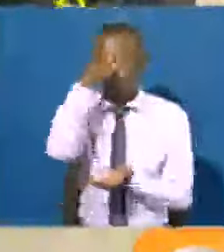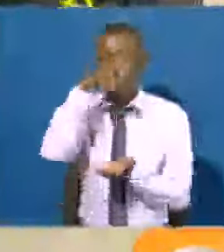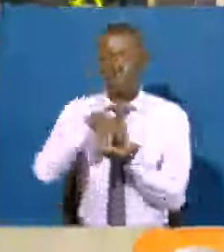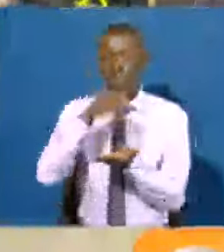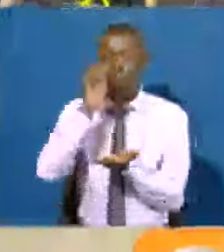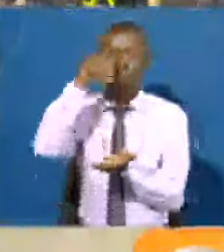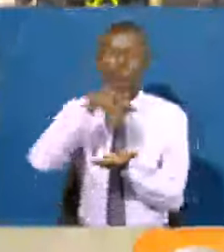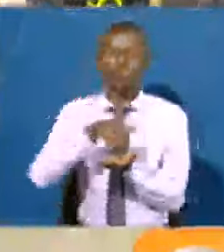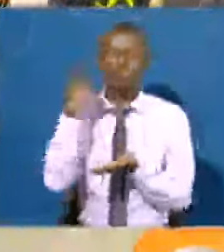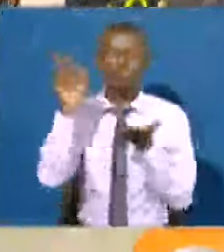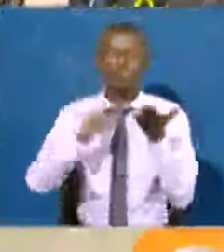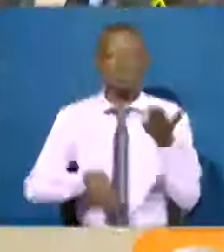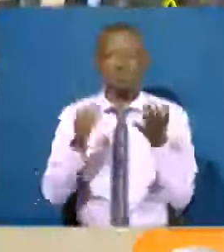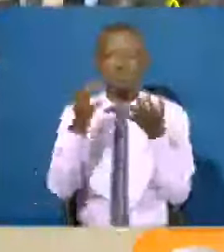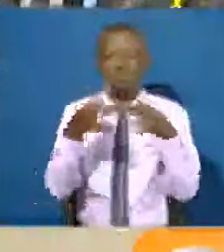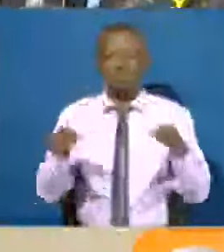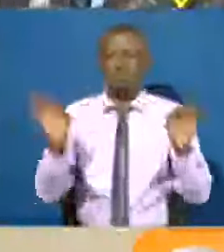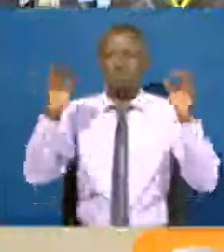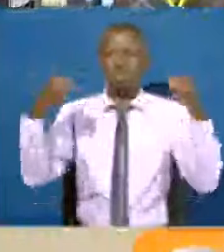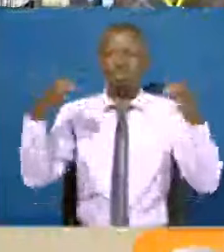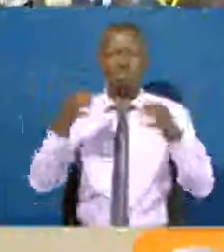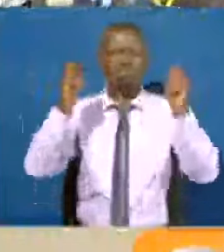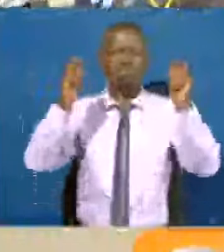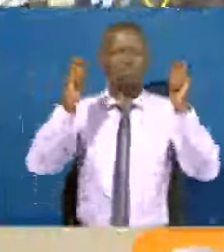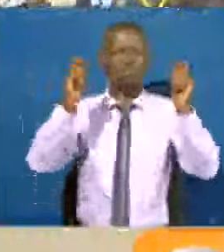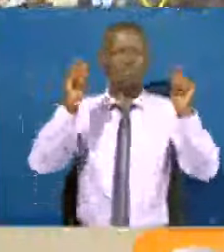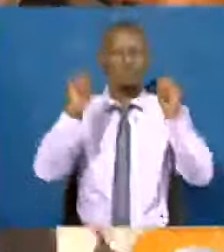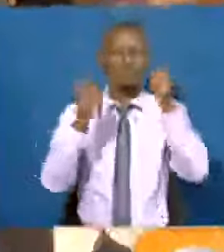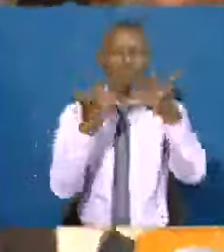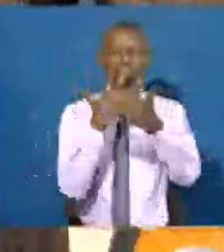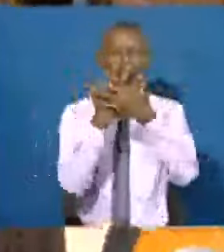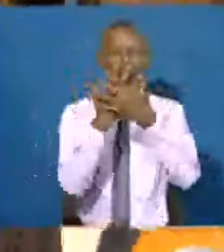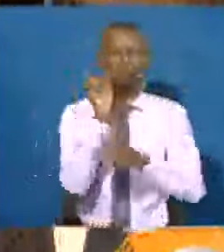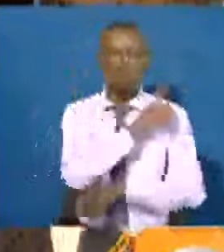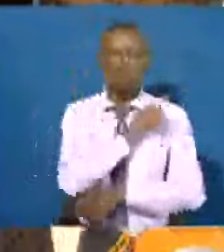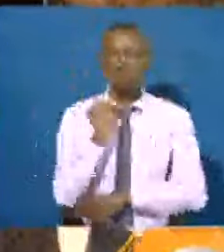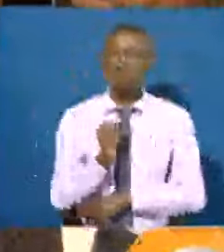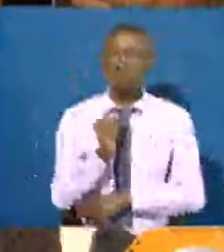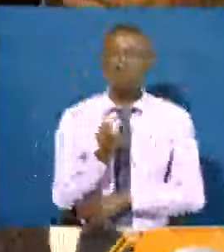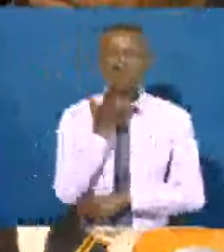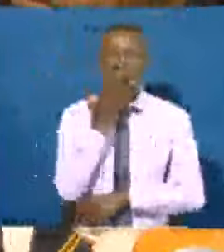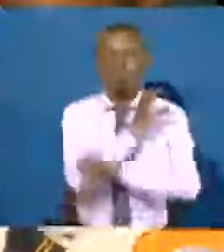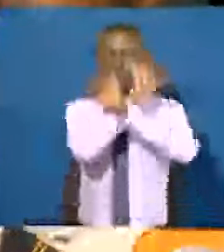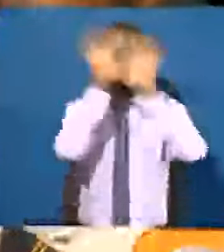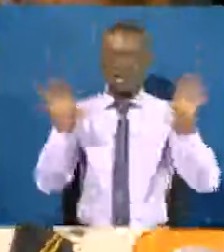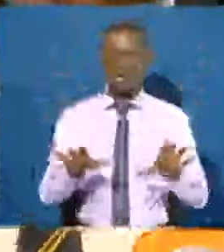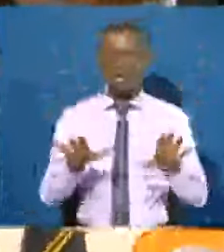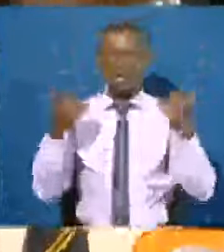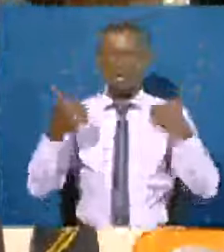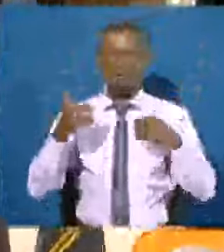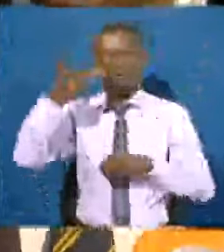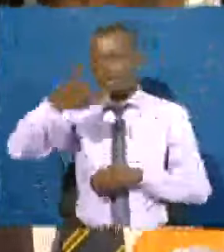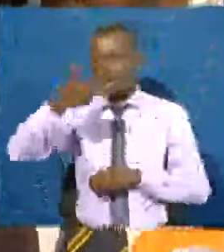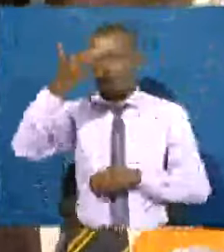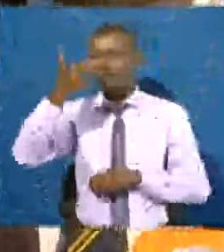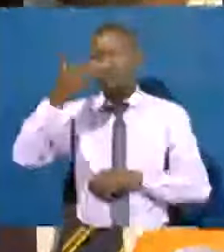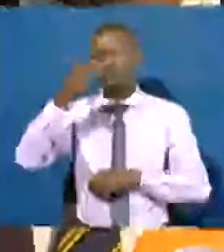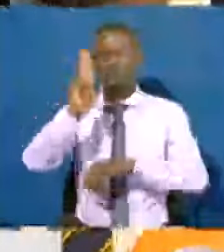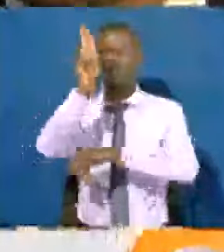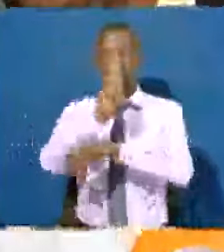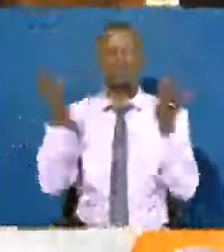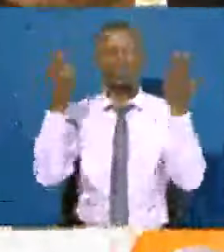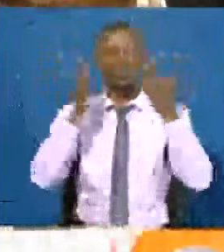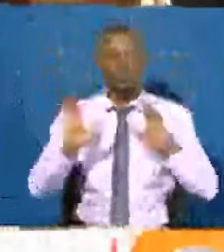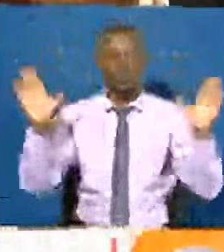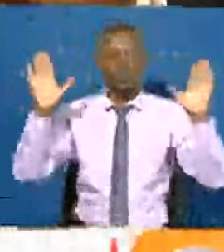Central kudai kuachiliwa kwa waandamanaji waliokamatwa. We clearly say that we have a live bullet that was used on our